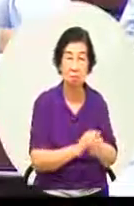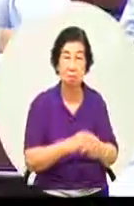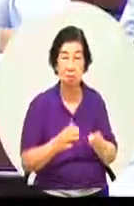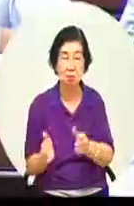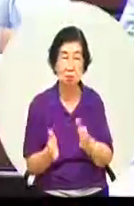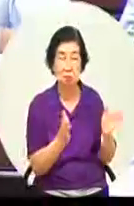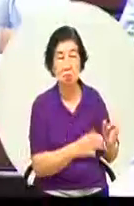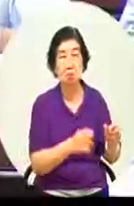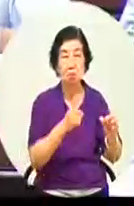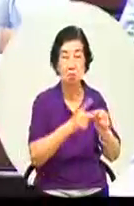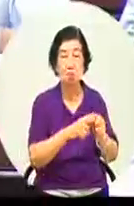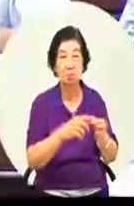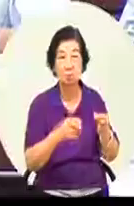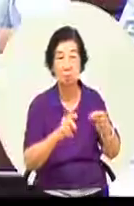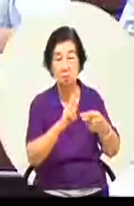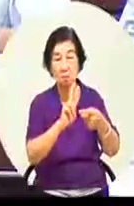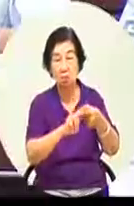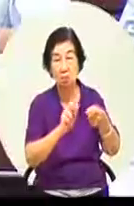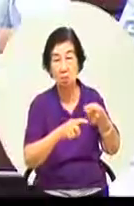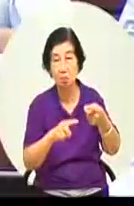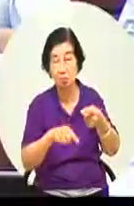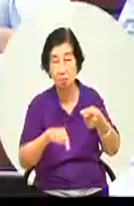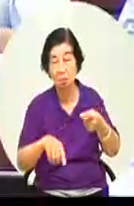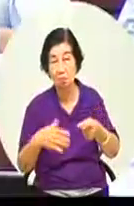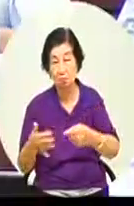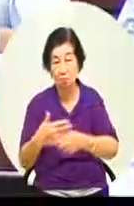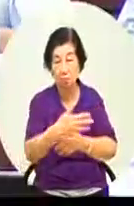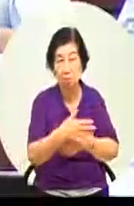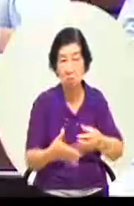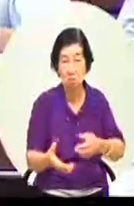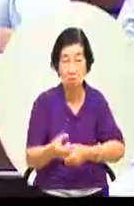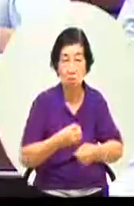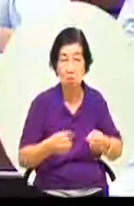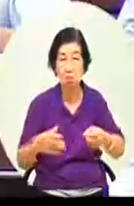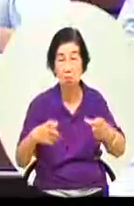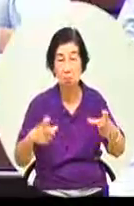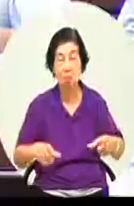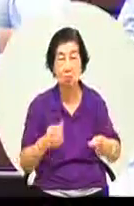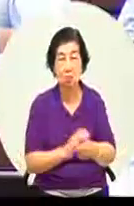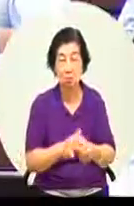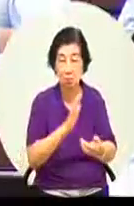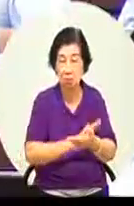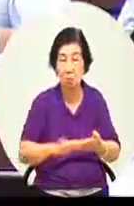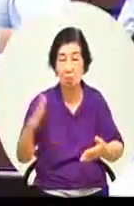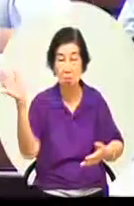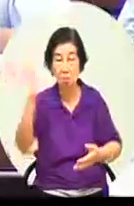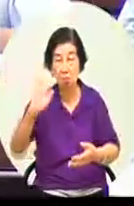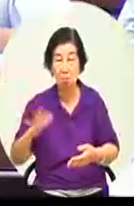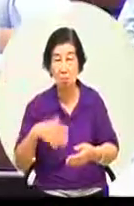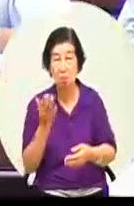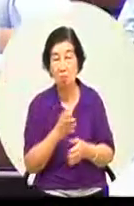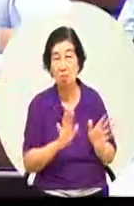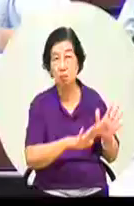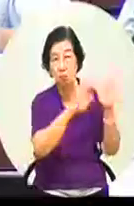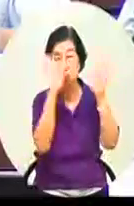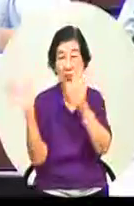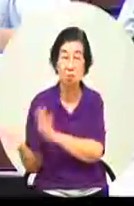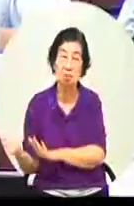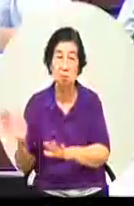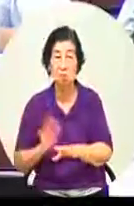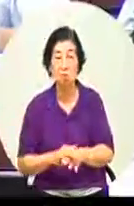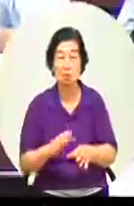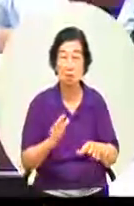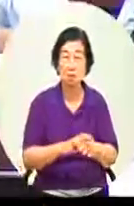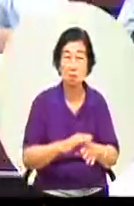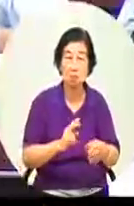很多有特色的地方，包括我们知道我们的清水岩的风景区，包括我们的原顶林仔边的警